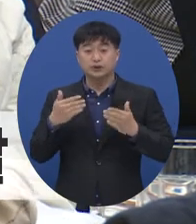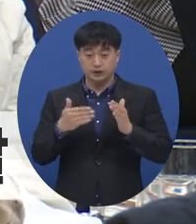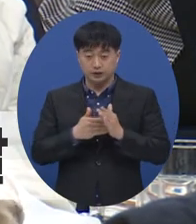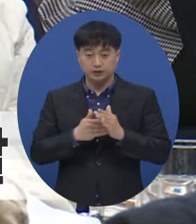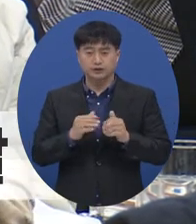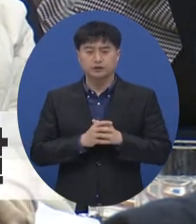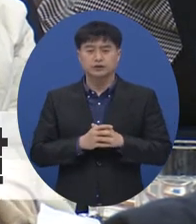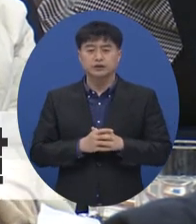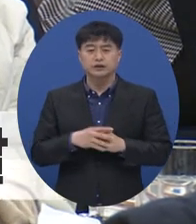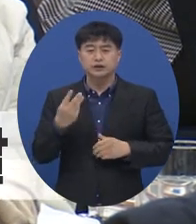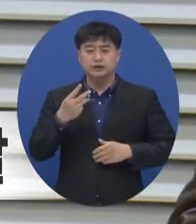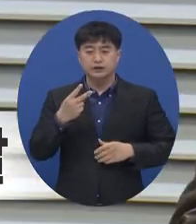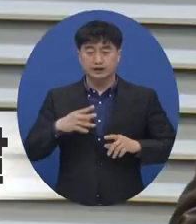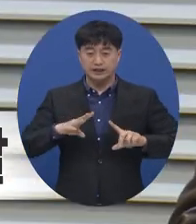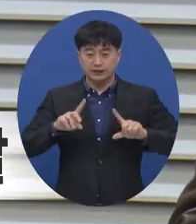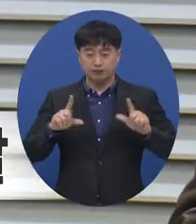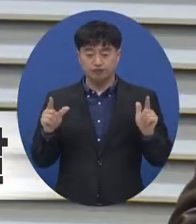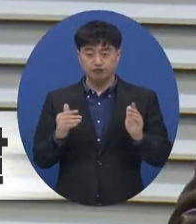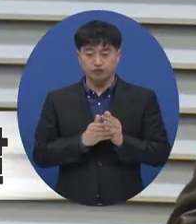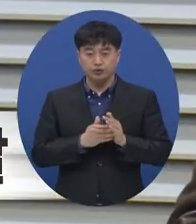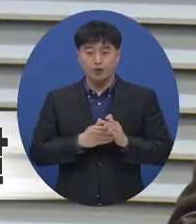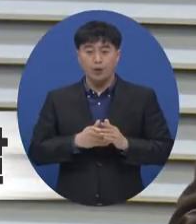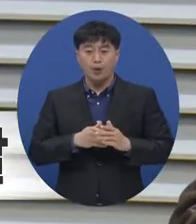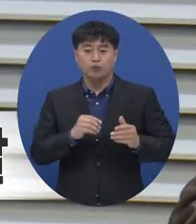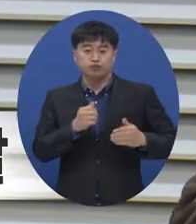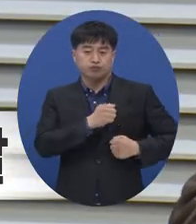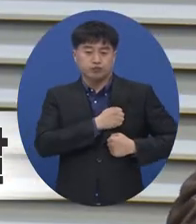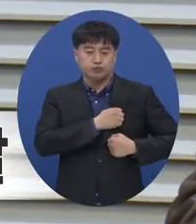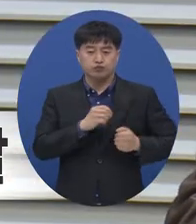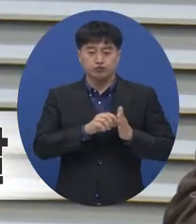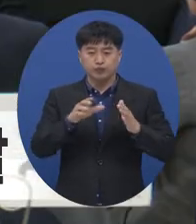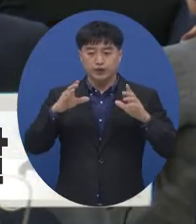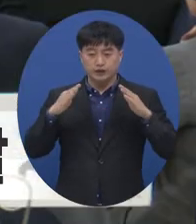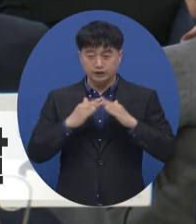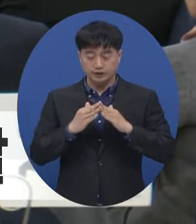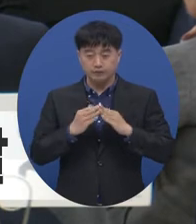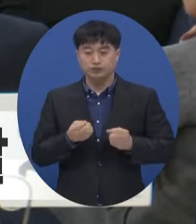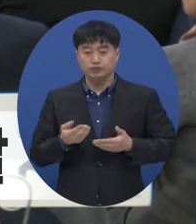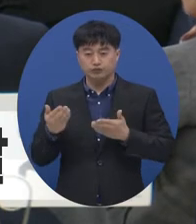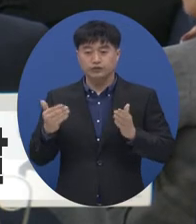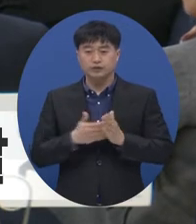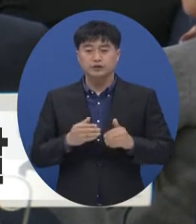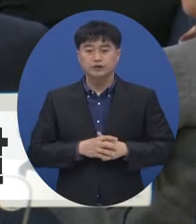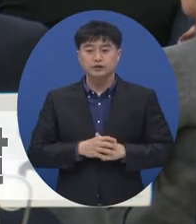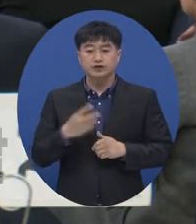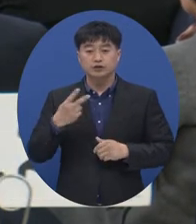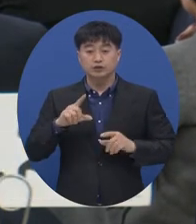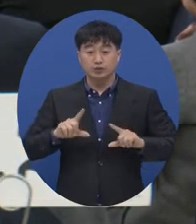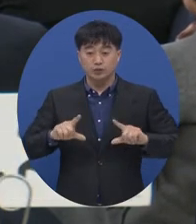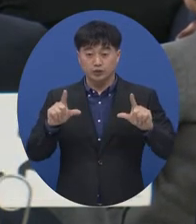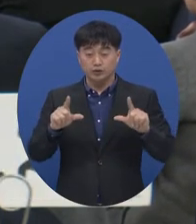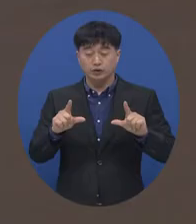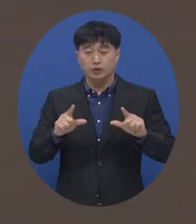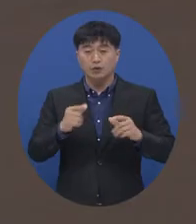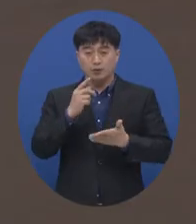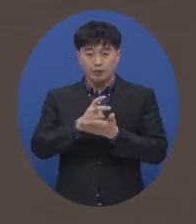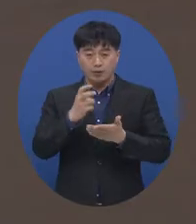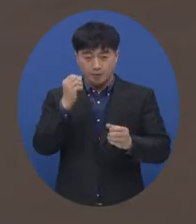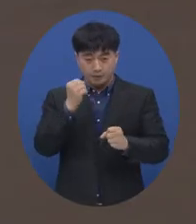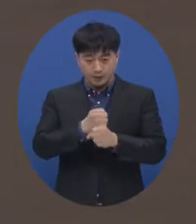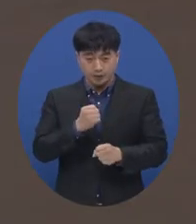경부 차원 2004년부터 병역명문가 를 생정 해왔습니다 경우 도는 순환 2015년 병역명문가 에 관한 조례 를